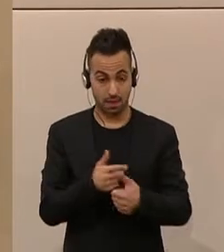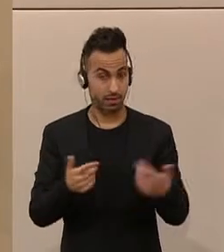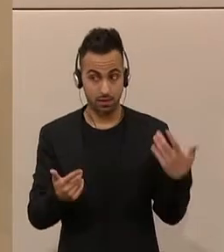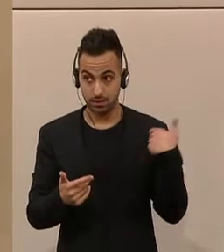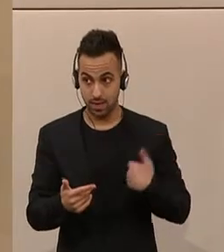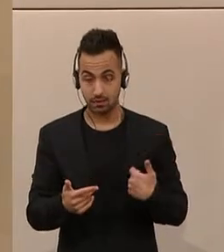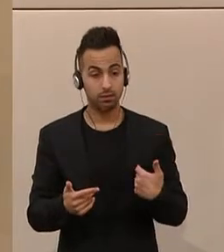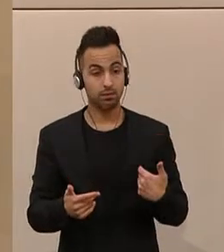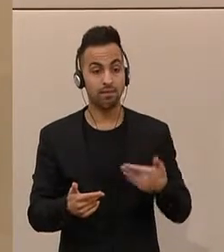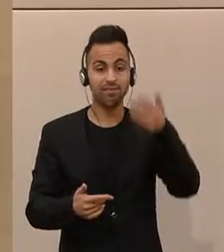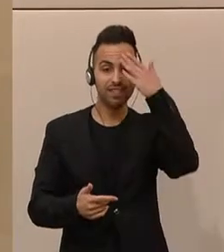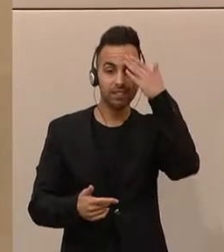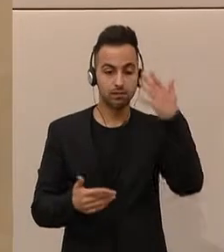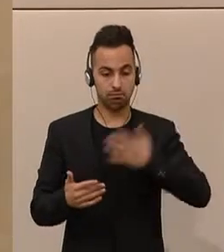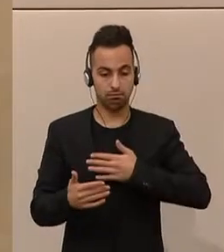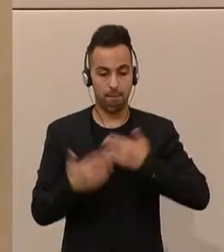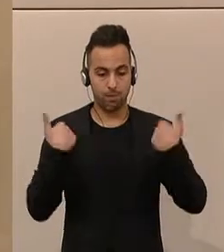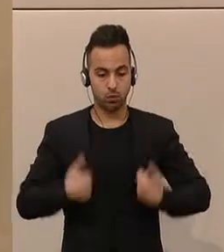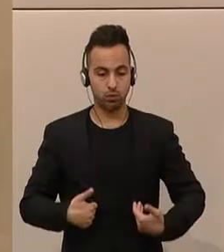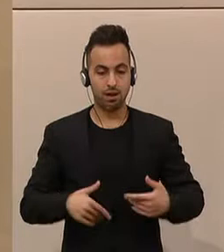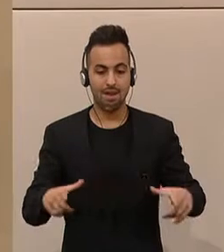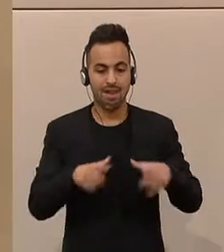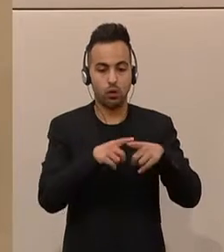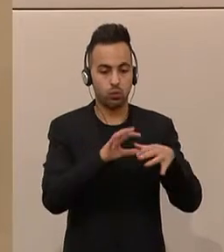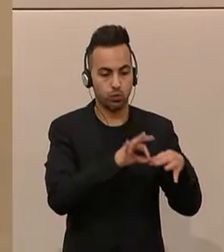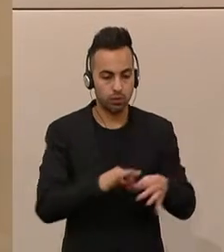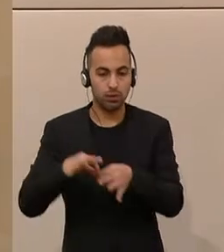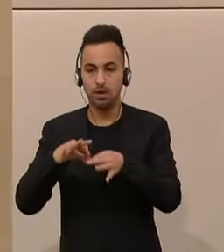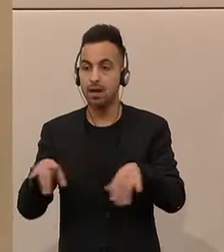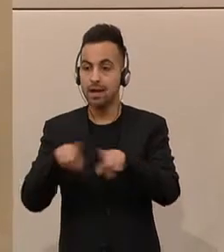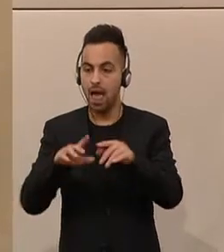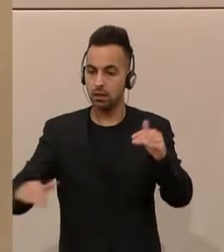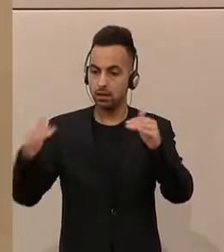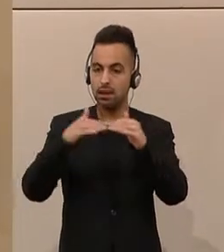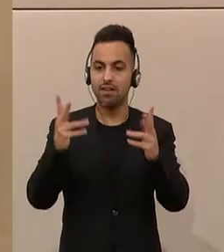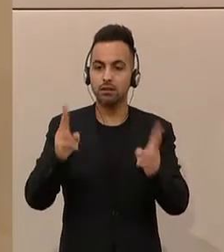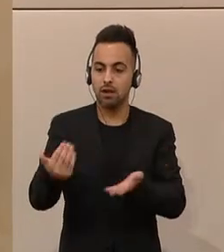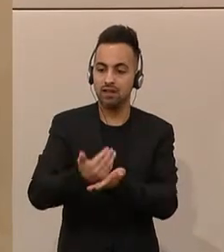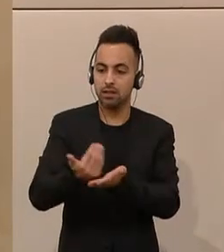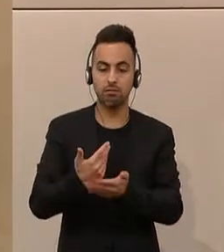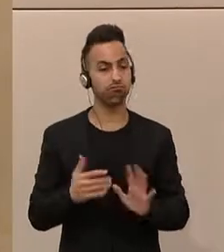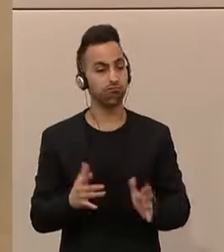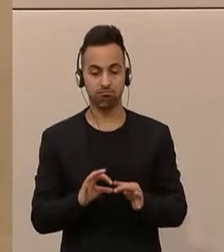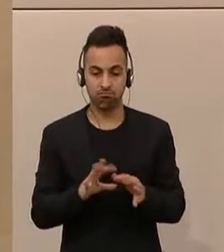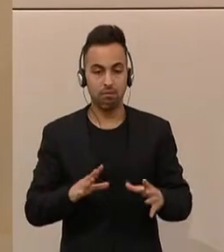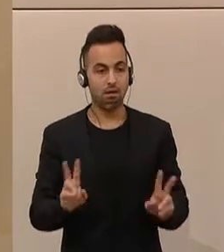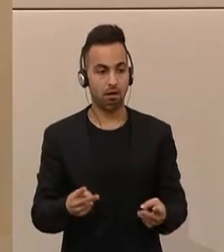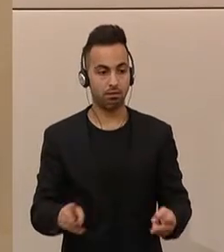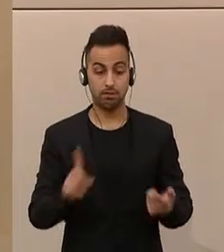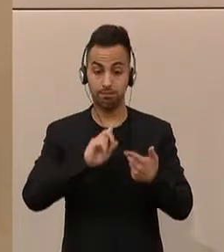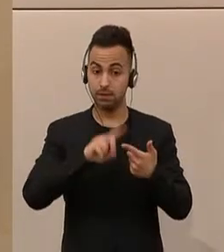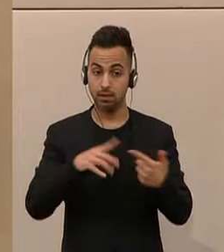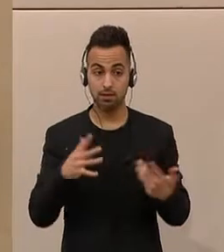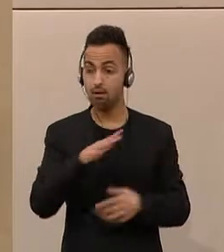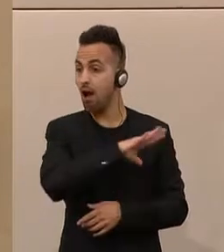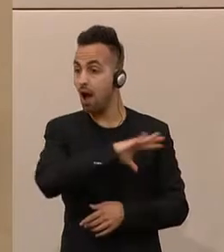Wissen, dass die persönliche Leistung nicht immer gleichzusetzen ist mit dem, was sie verdienen kann. Und das Zweite, dass